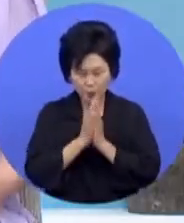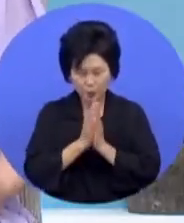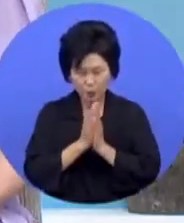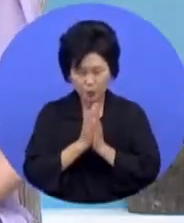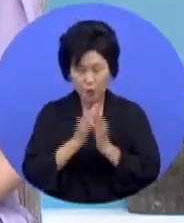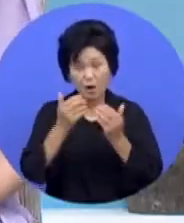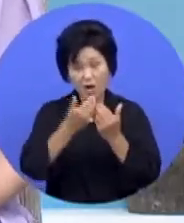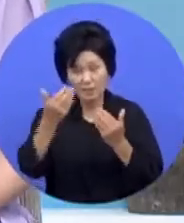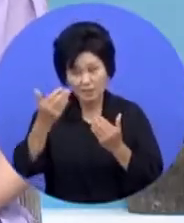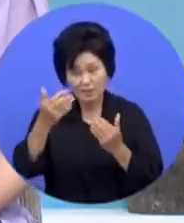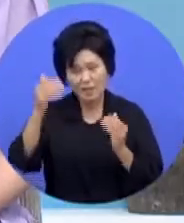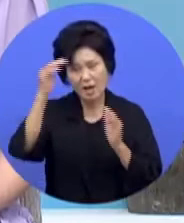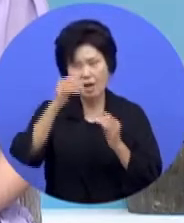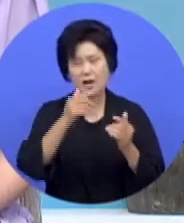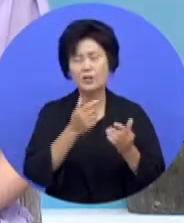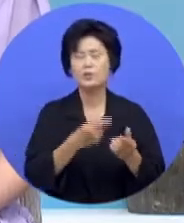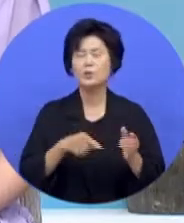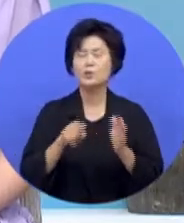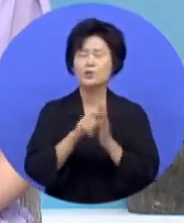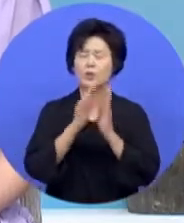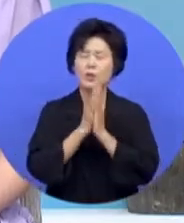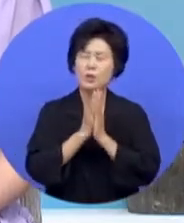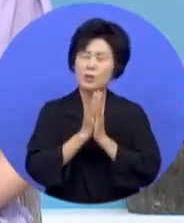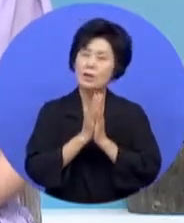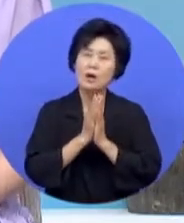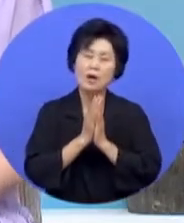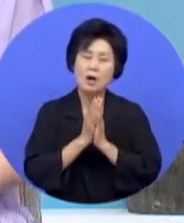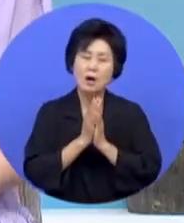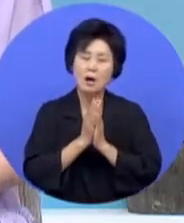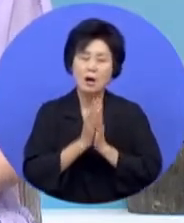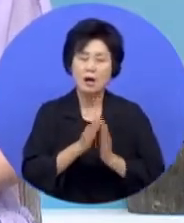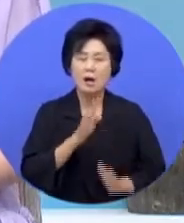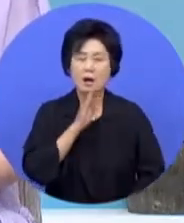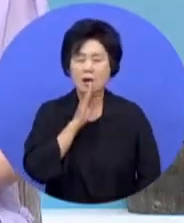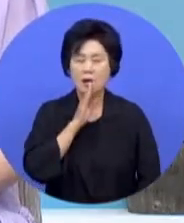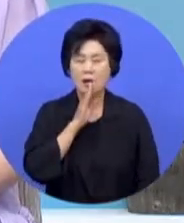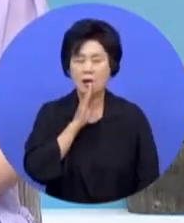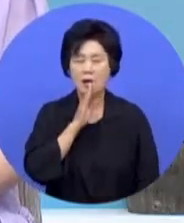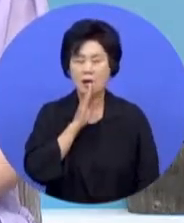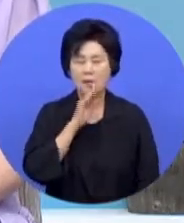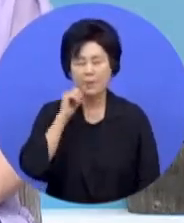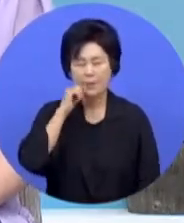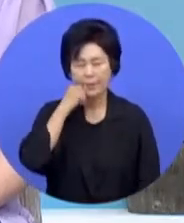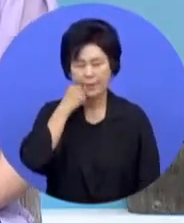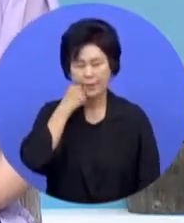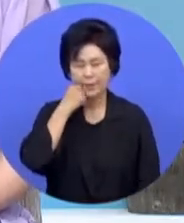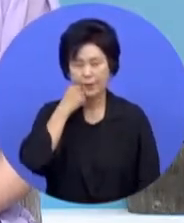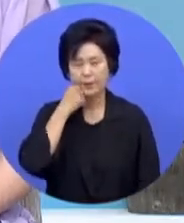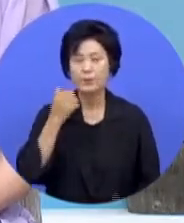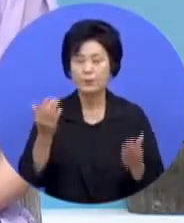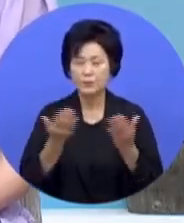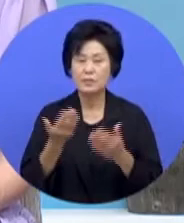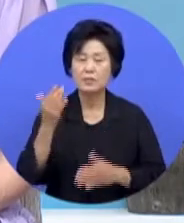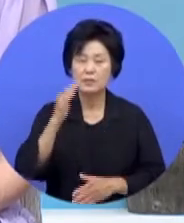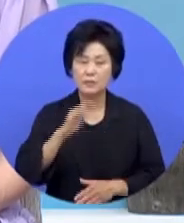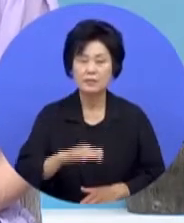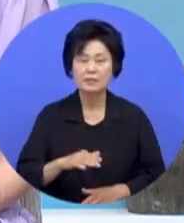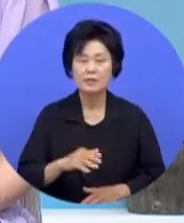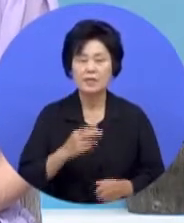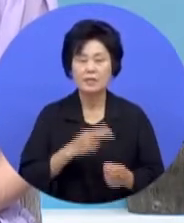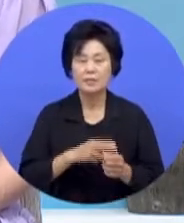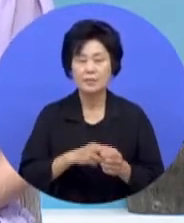사실. 정말 쉬운 얘기 아니죠. 그럼요. 쉬운 얘기. 아이고, 우리 저 교장 선생님, 교감 선생님 두 분